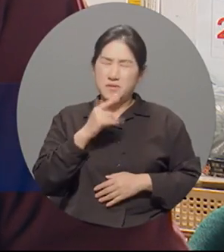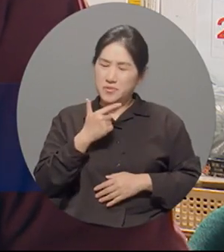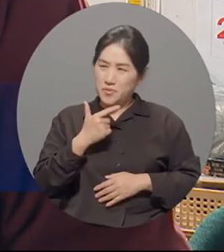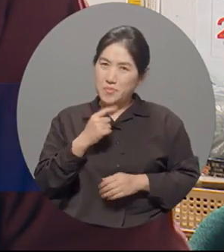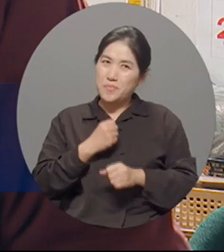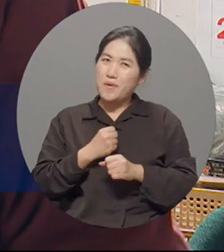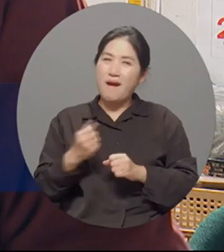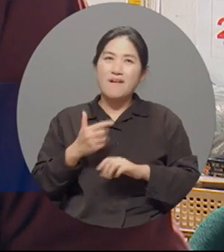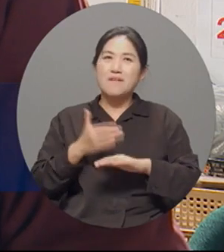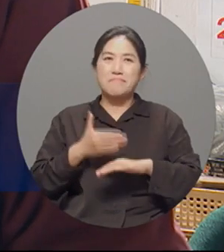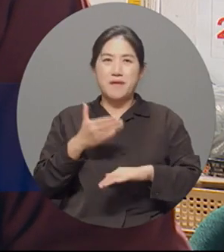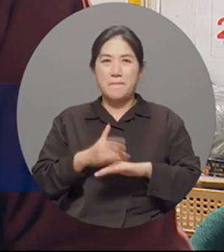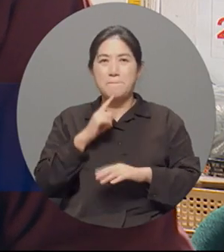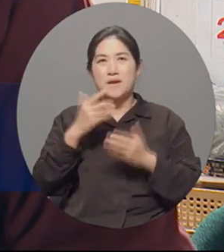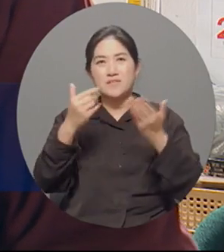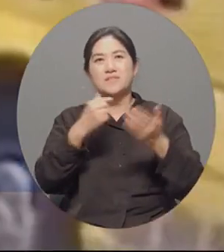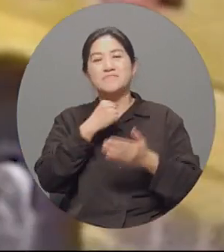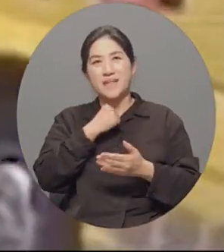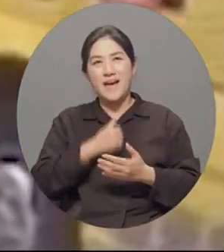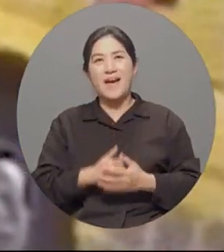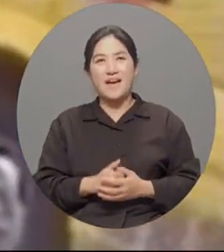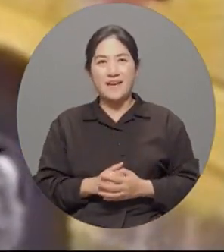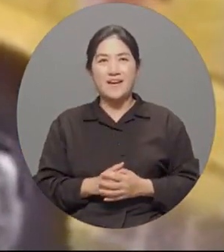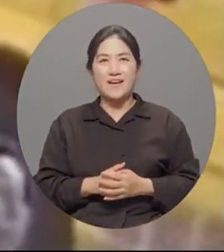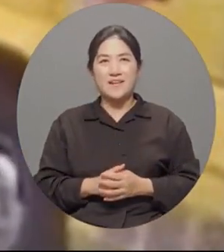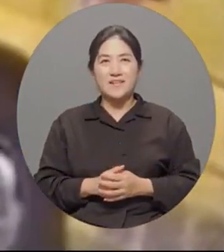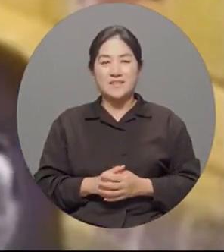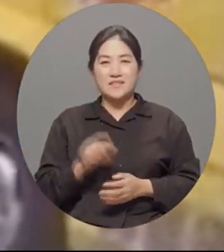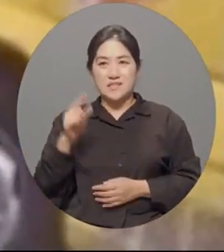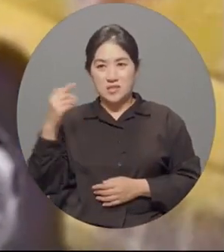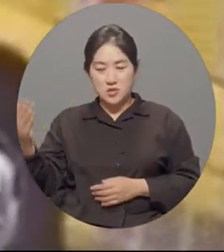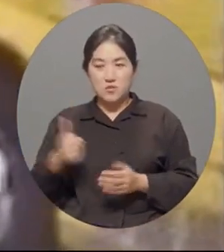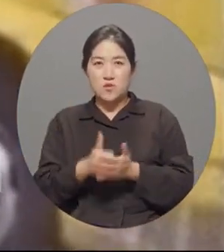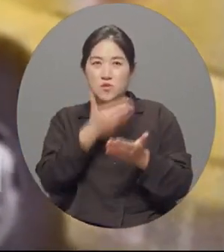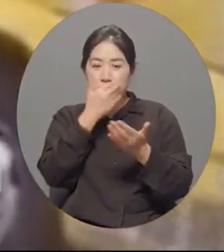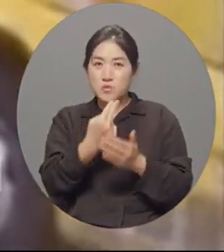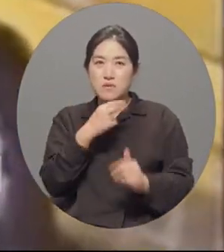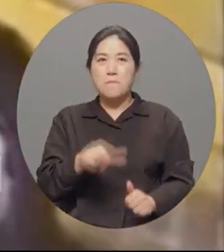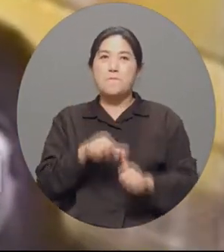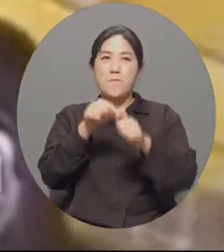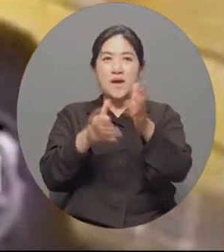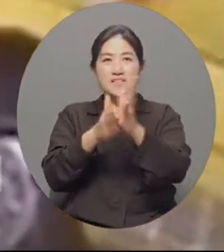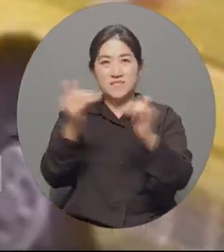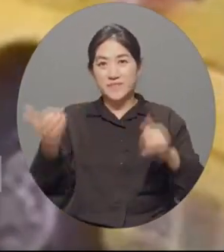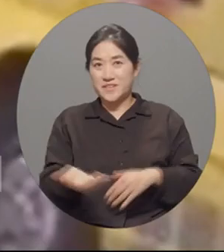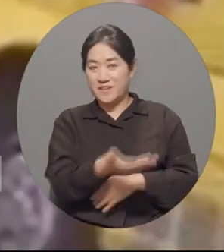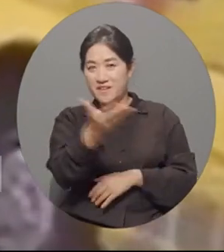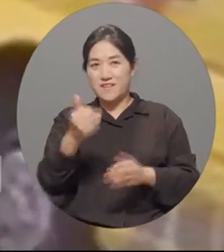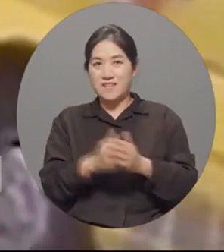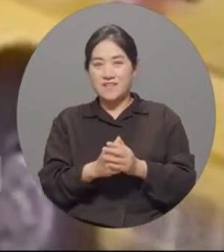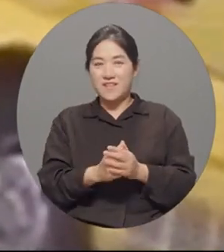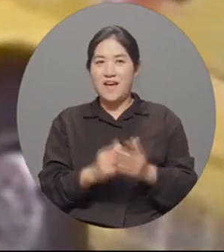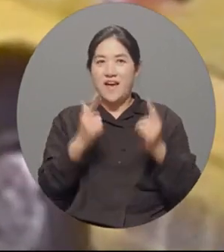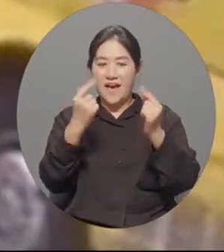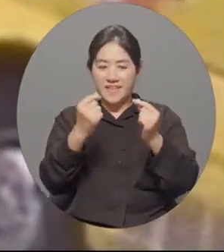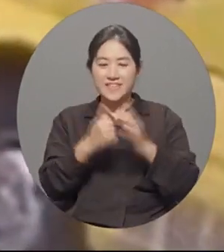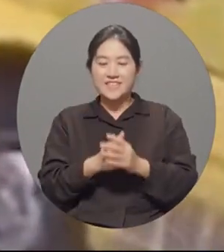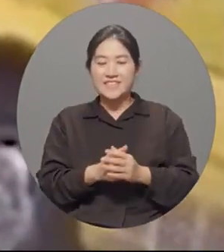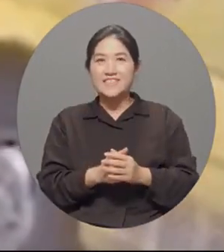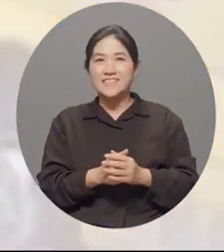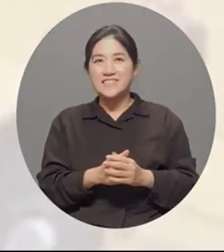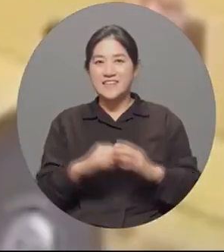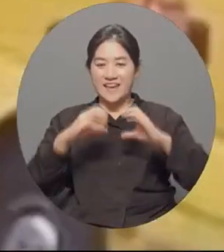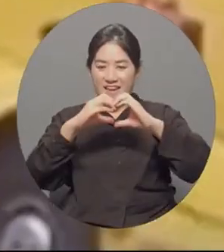너무 감사하다는 말씀 예 드리고 싶습니다 소방당국은 소중한 생명을 살린 시민들에게 하트 세이버 배지와 감사장을